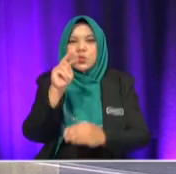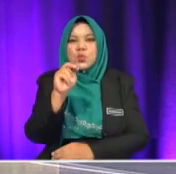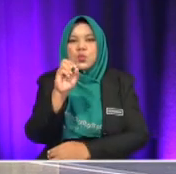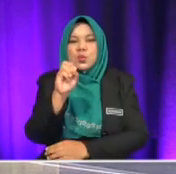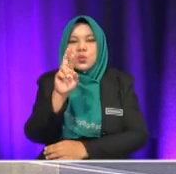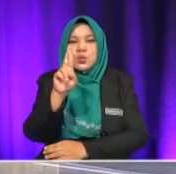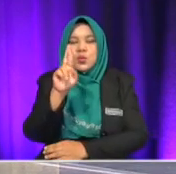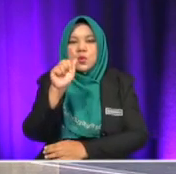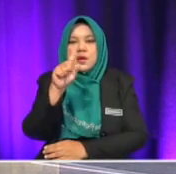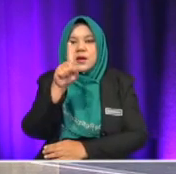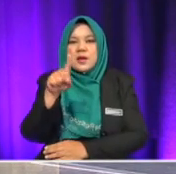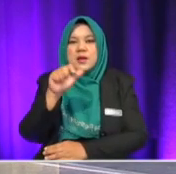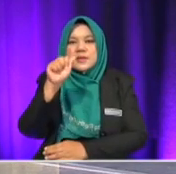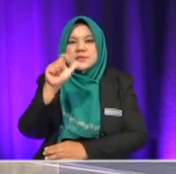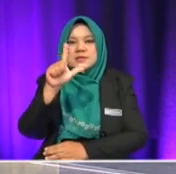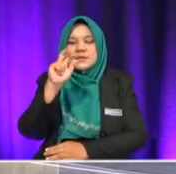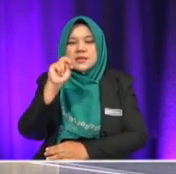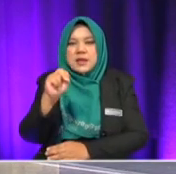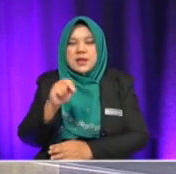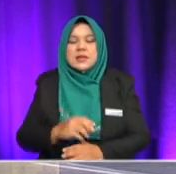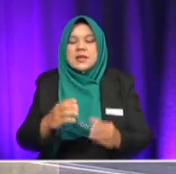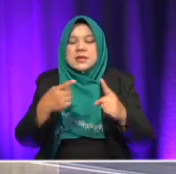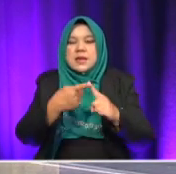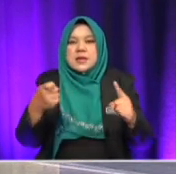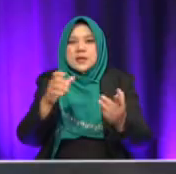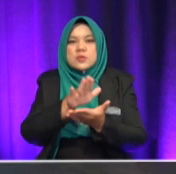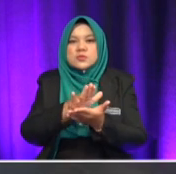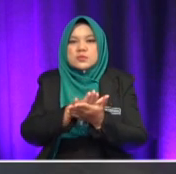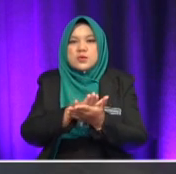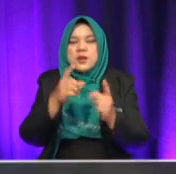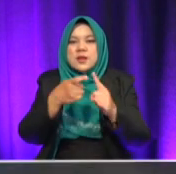daripada SMK Said Abu Bakar Assalamualaikum